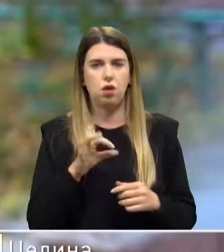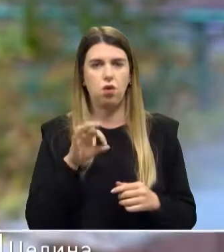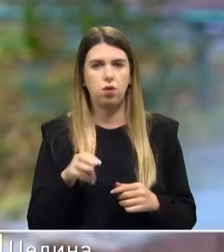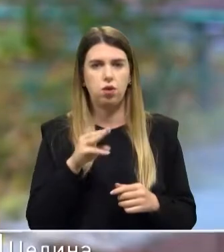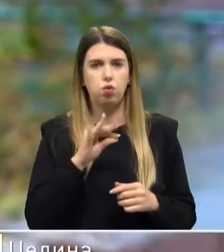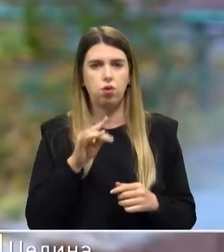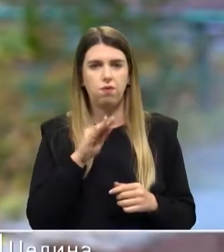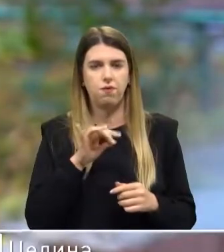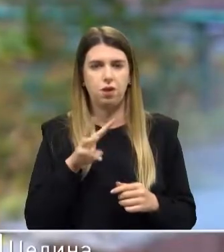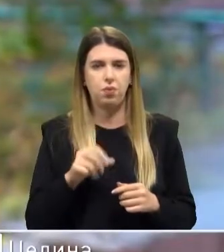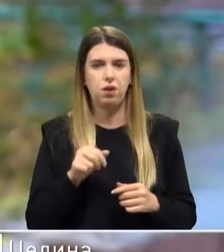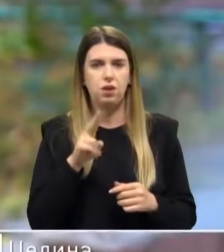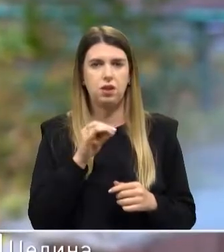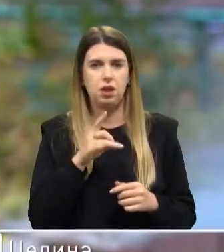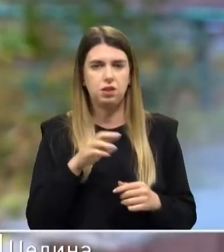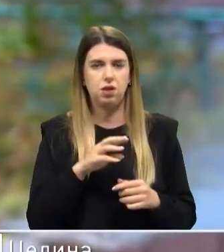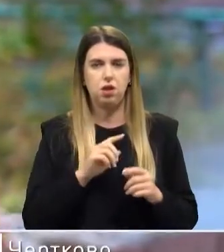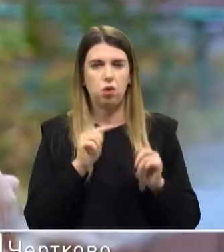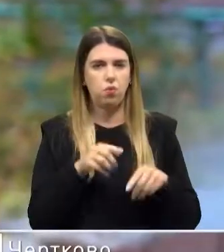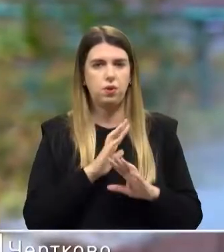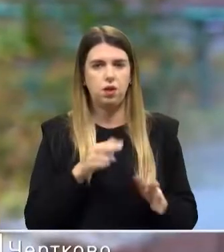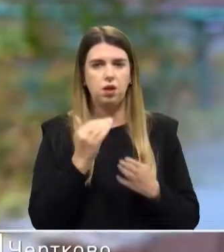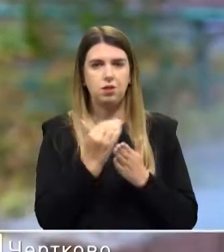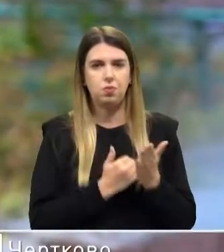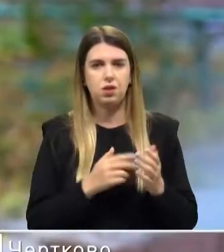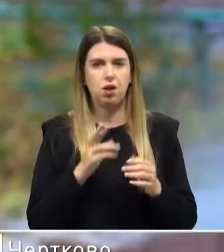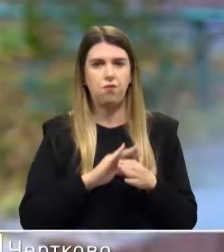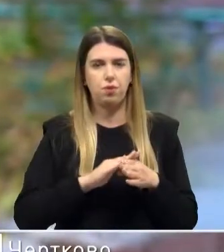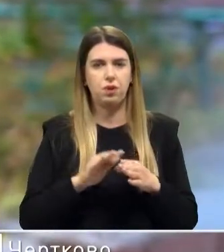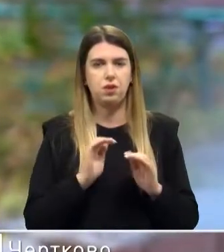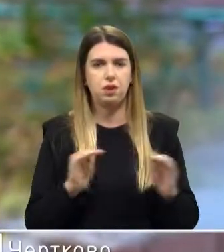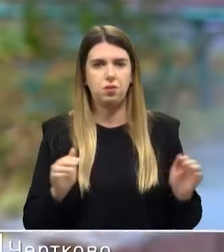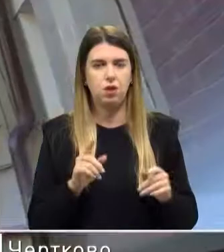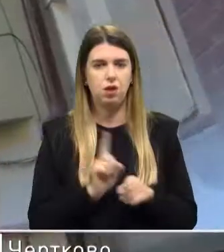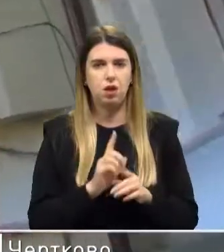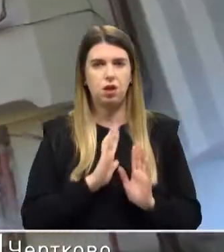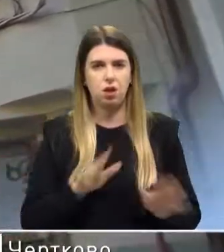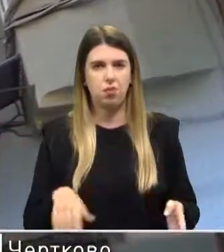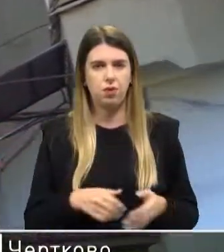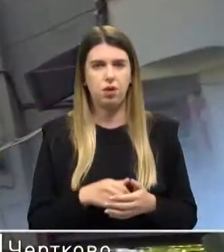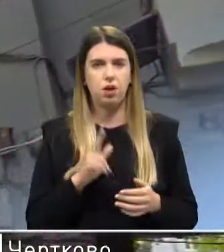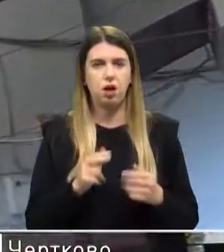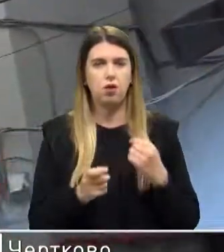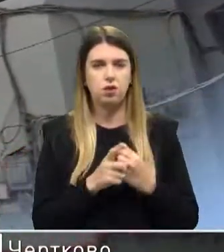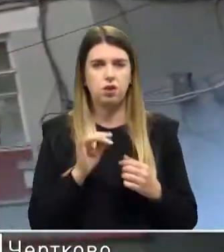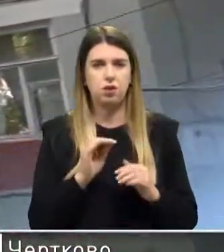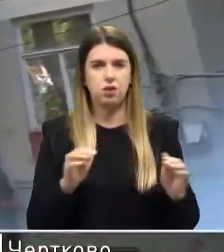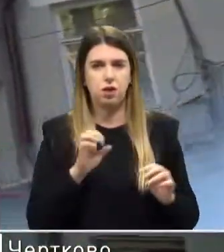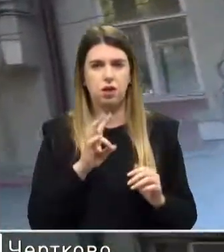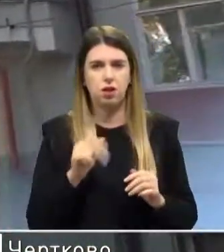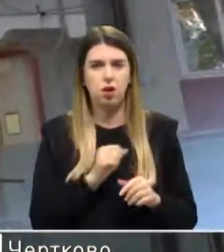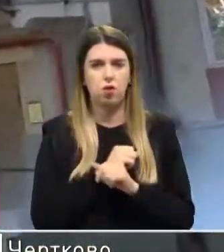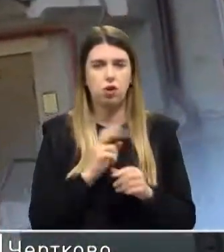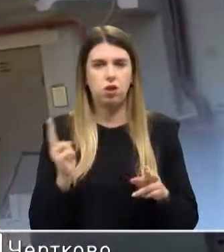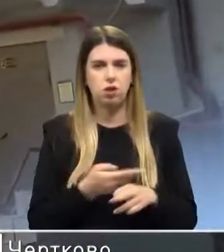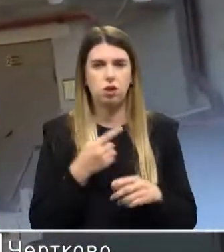турфирмы «Династия туризма» в лагерь не поступало. Списков пофамильных с детьми никаких не было. Как оказалось, кроме детей Елены, отдыха